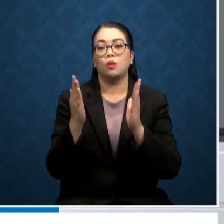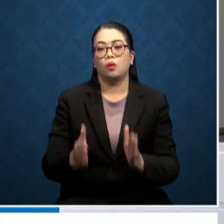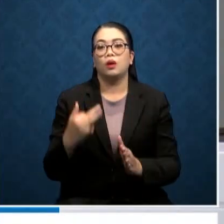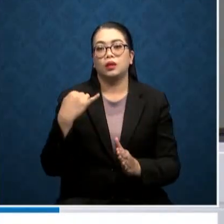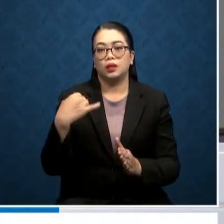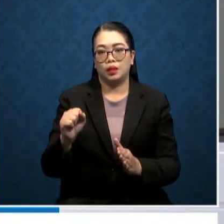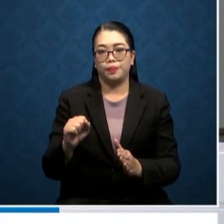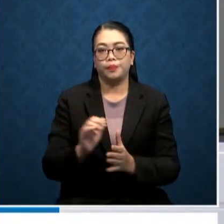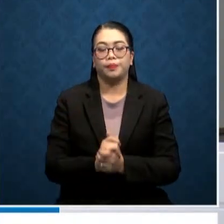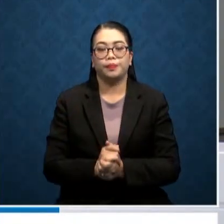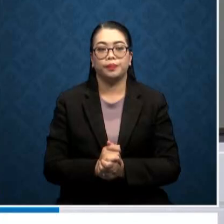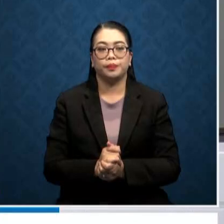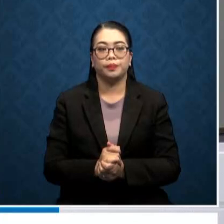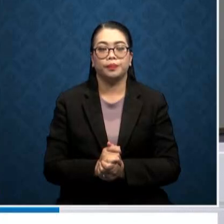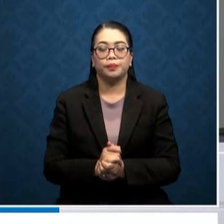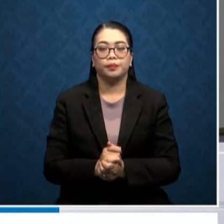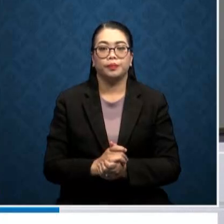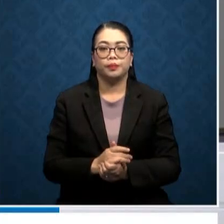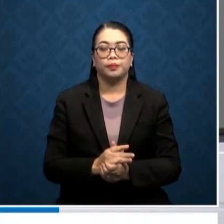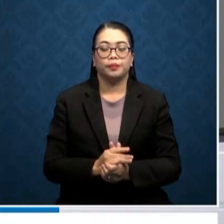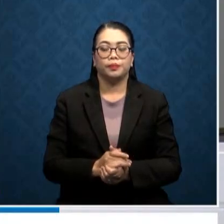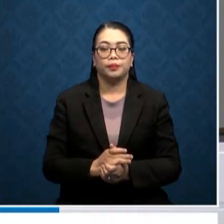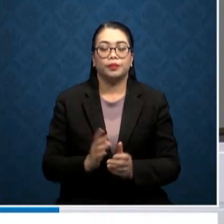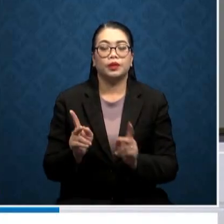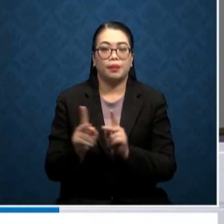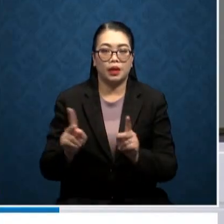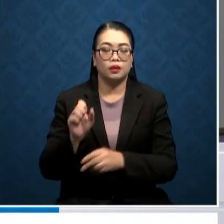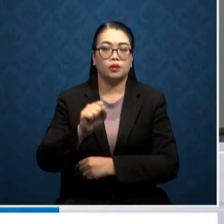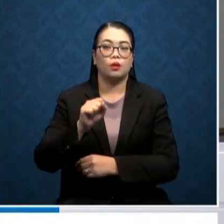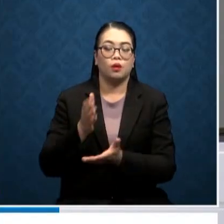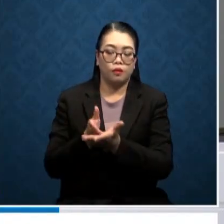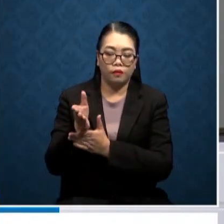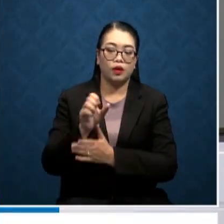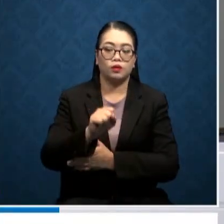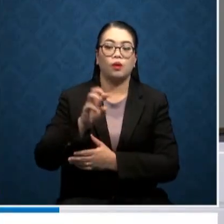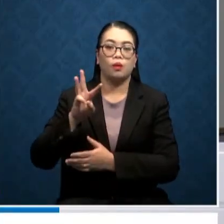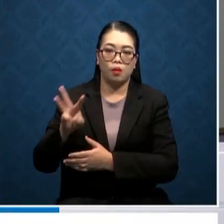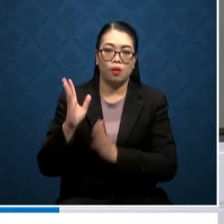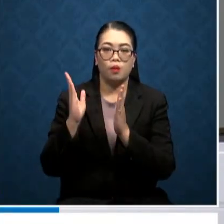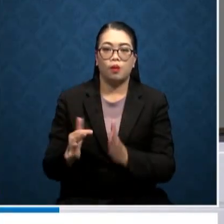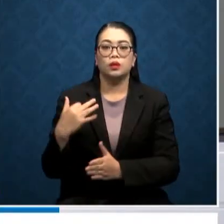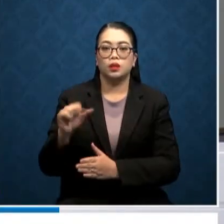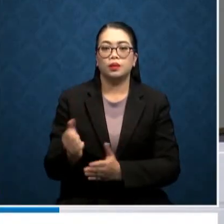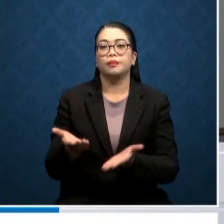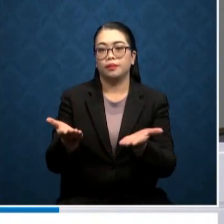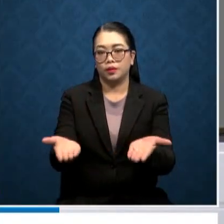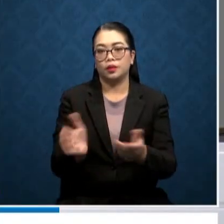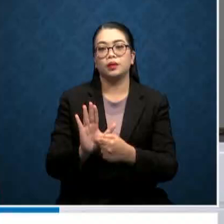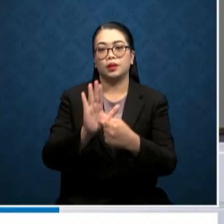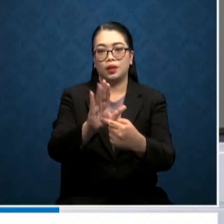ขอเชิญสมาชิกเสนอได้ชื่อกรรมการร่วมกันฝ่ายวุฒิสภาครับเรียนเชิญท่านส